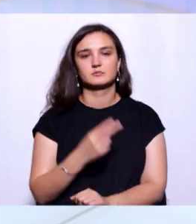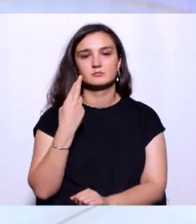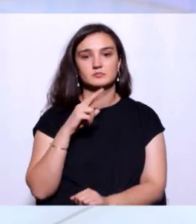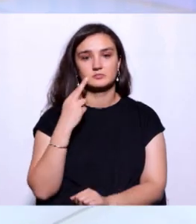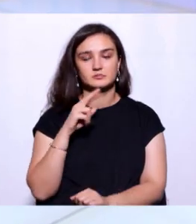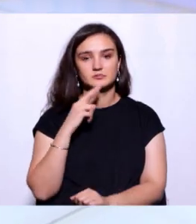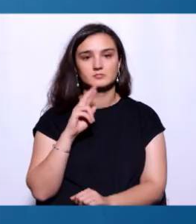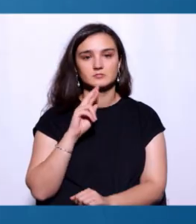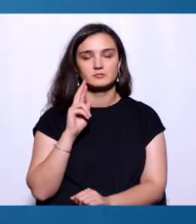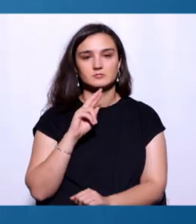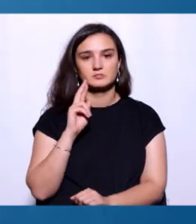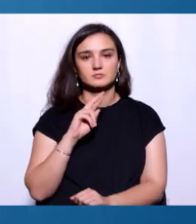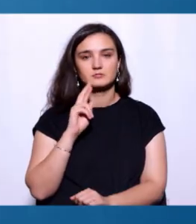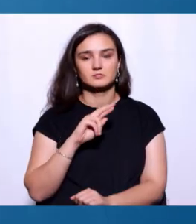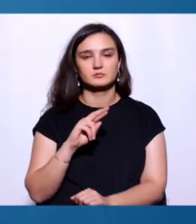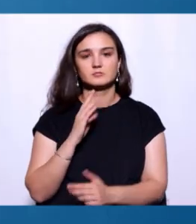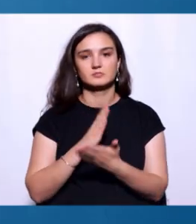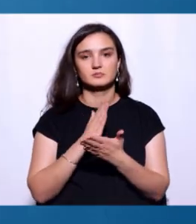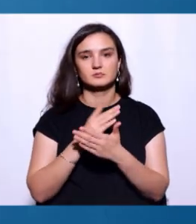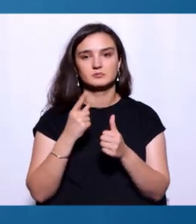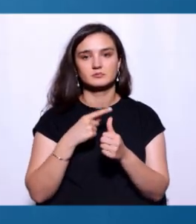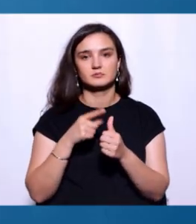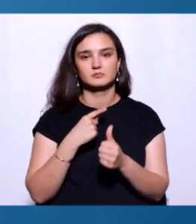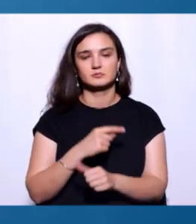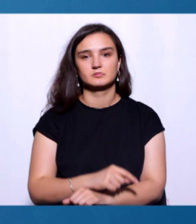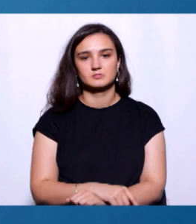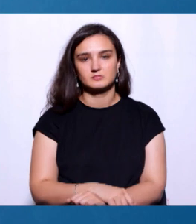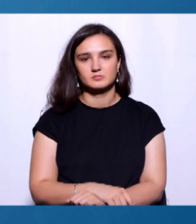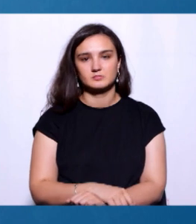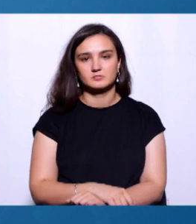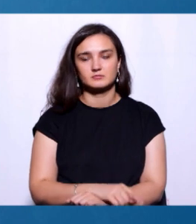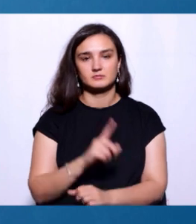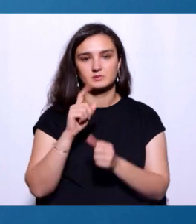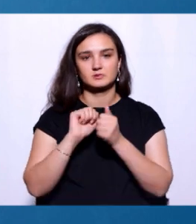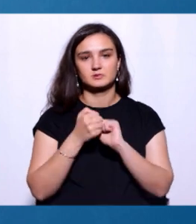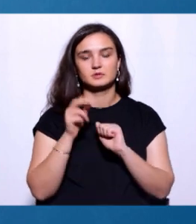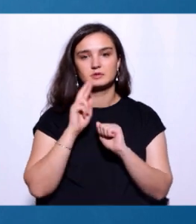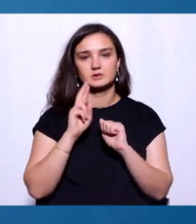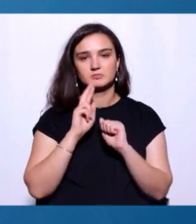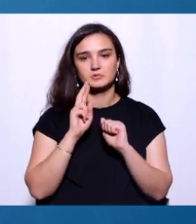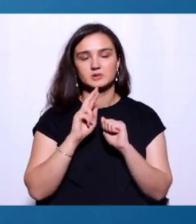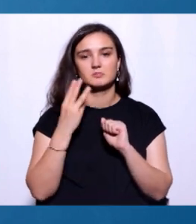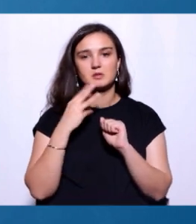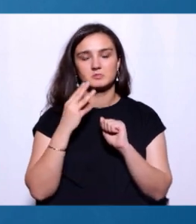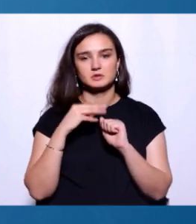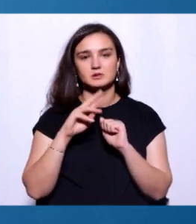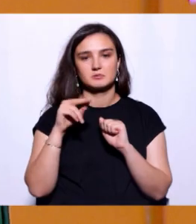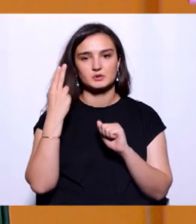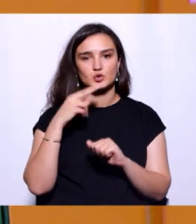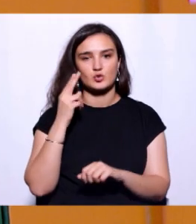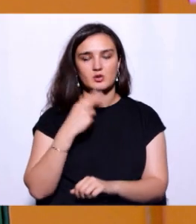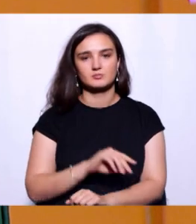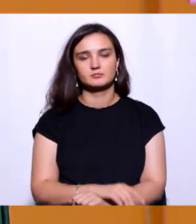noun. Aunt, არსებითი სახელი. გახსოვთ? დეიდა, მამიდა,